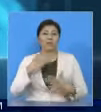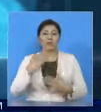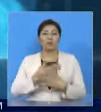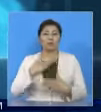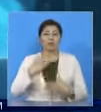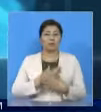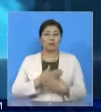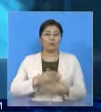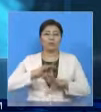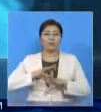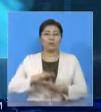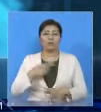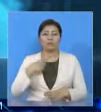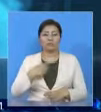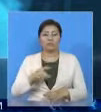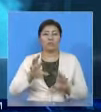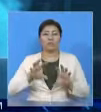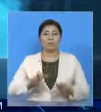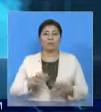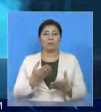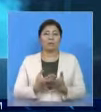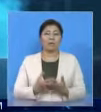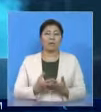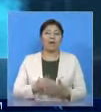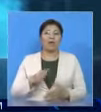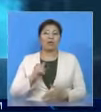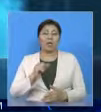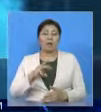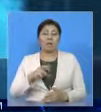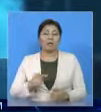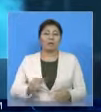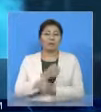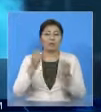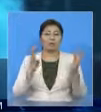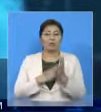көрсетуді ұйымдастырсын, деді мемлекет басшысы. Айту өтейік, Жамбылдағы жарылыста